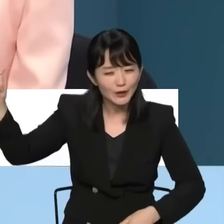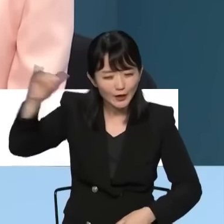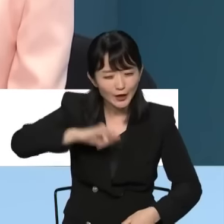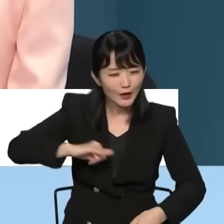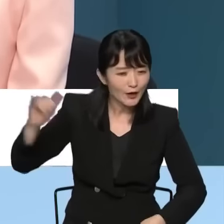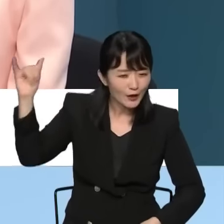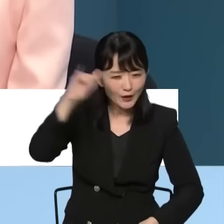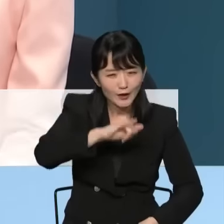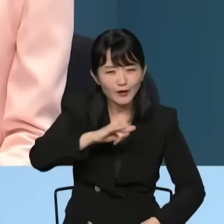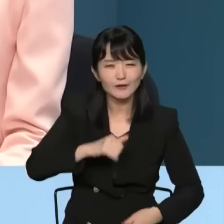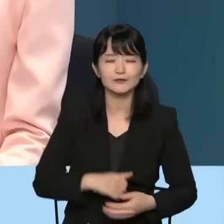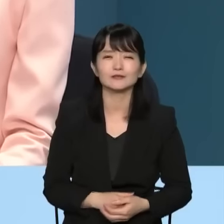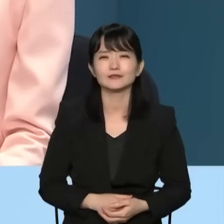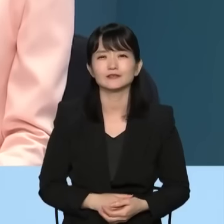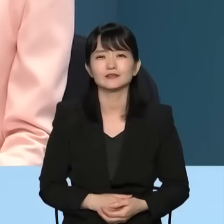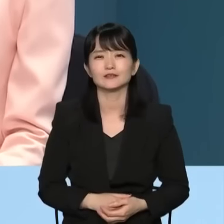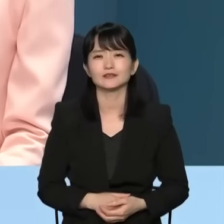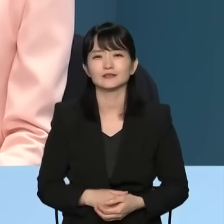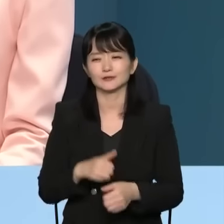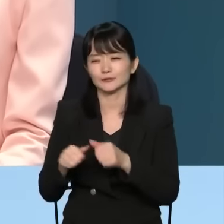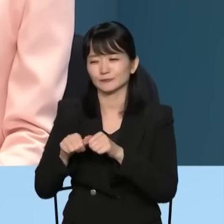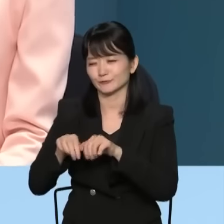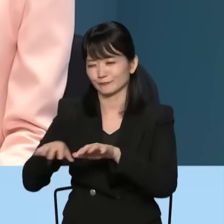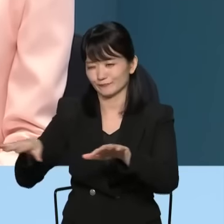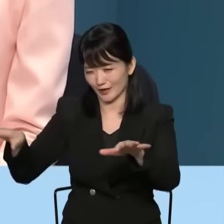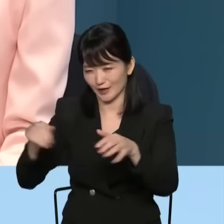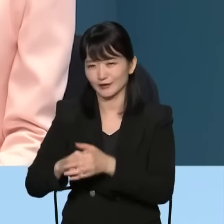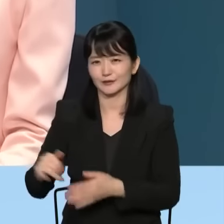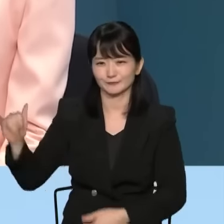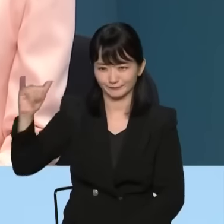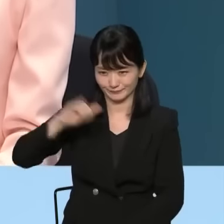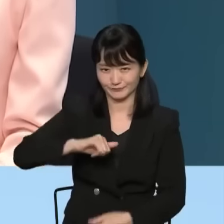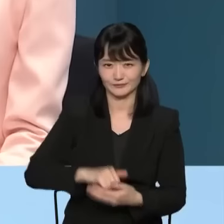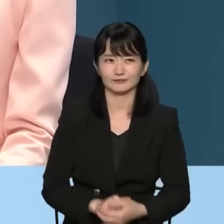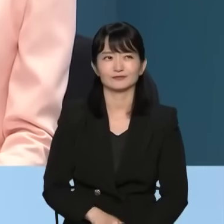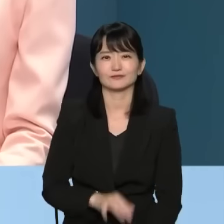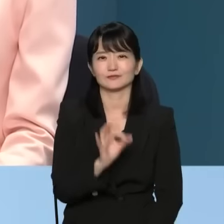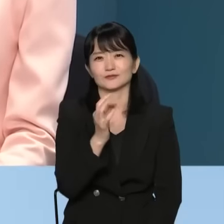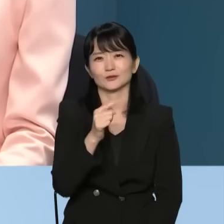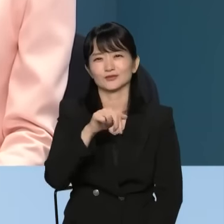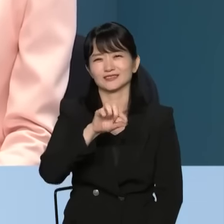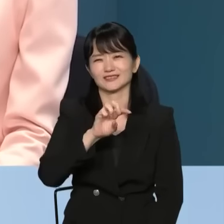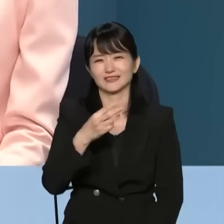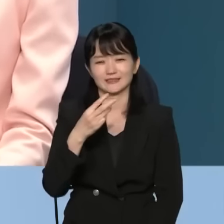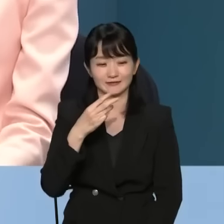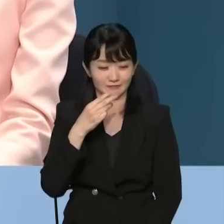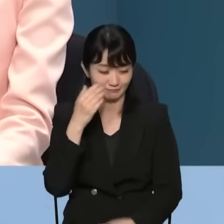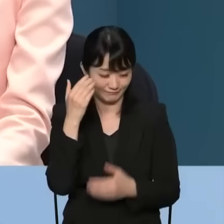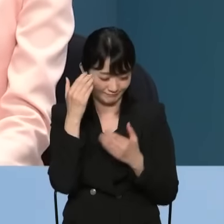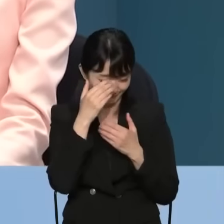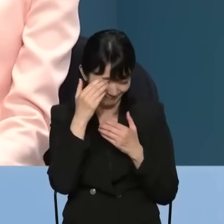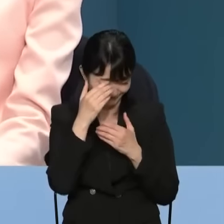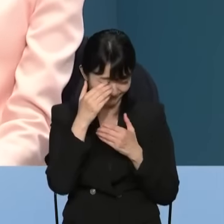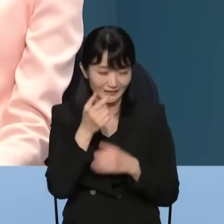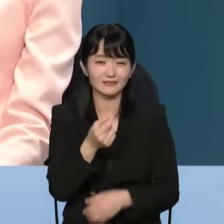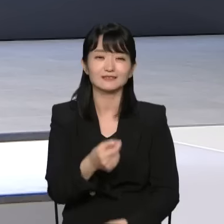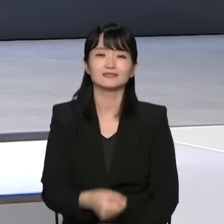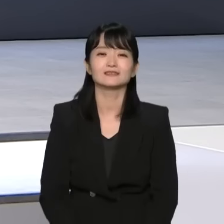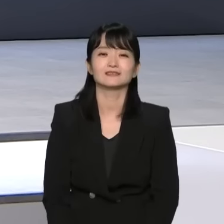또 입소문을 잘 내주셔가지고 네. 많이 방문해 주셨어요. 옥스칼에 아주 흠뻑 빠지셨을 거라고 생각을